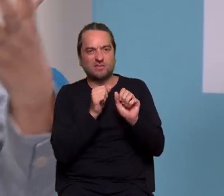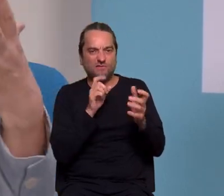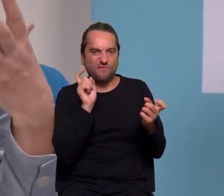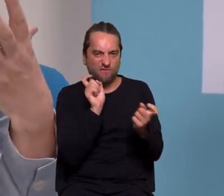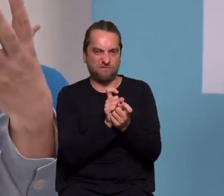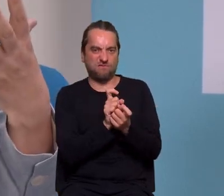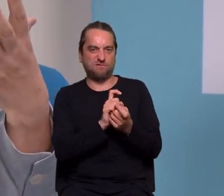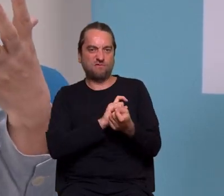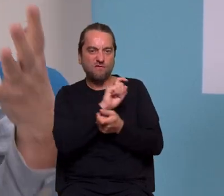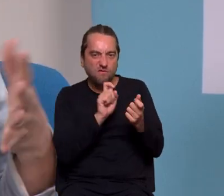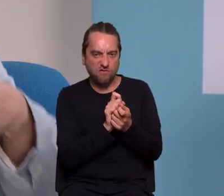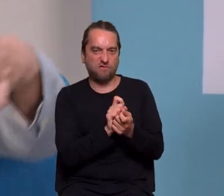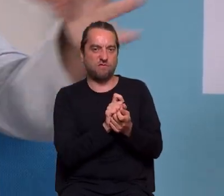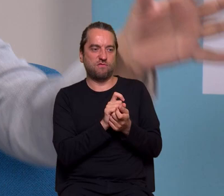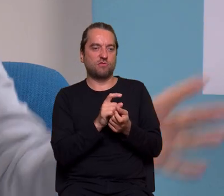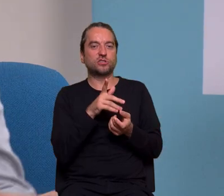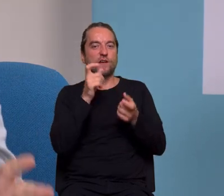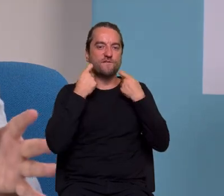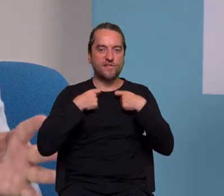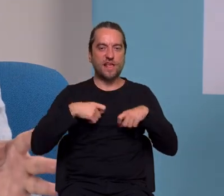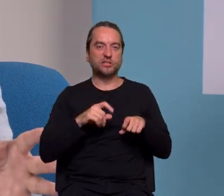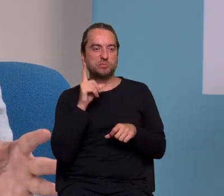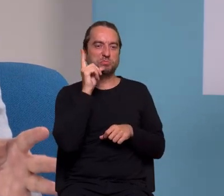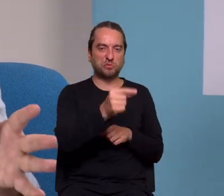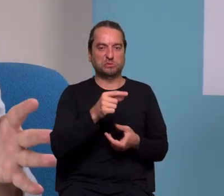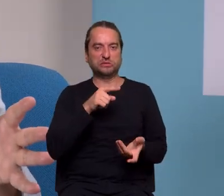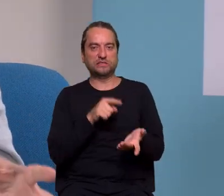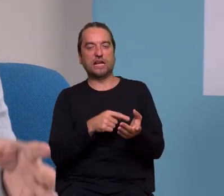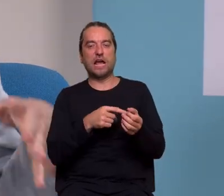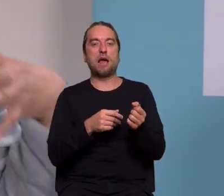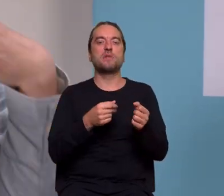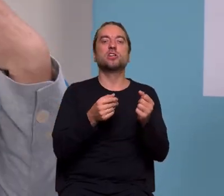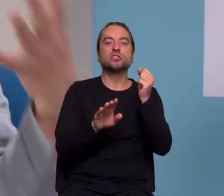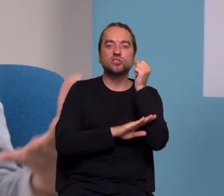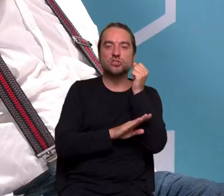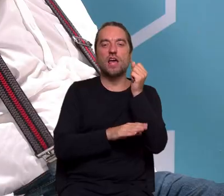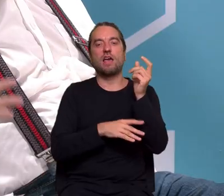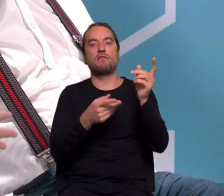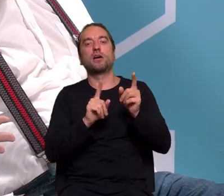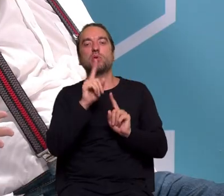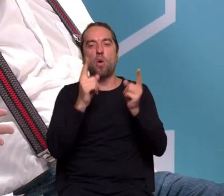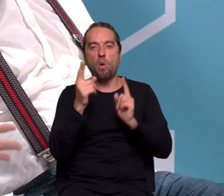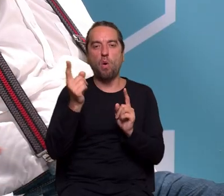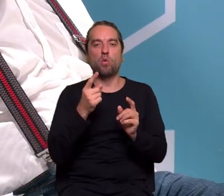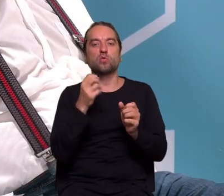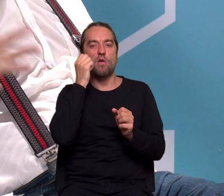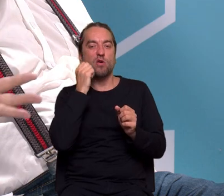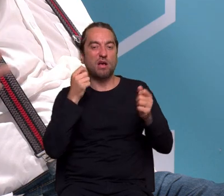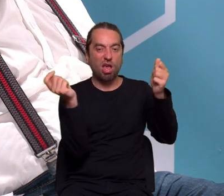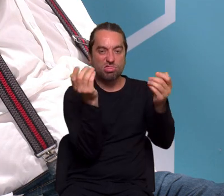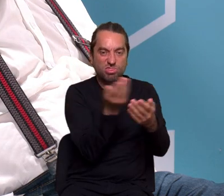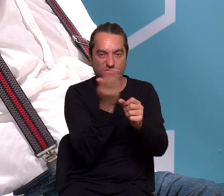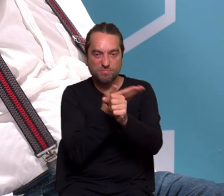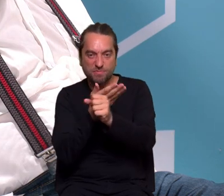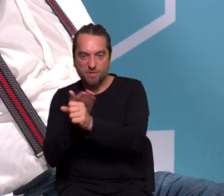wchodzenia do wsi wroga i wycinania sadu, czyli czegoś, co jest dla tego